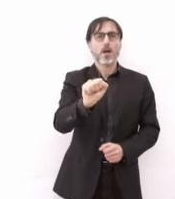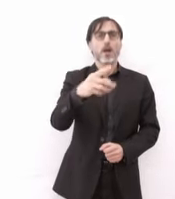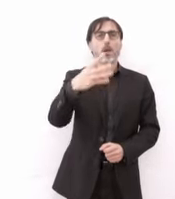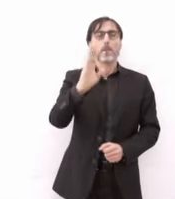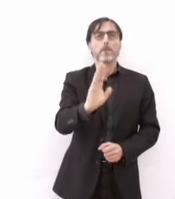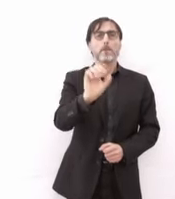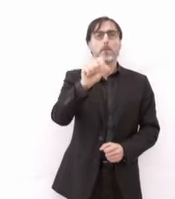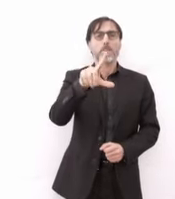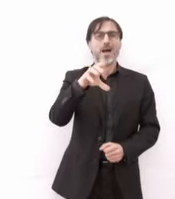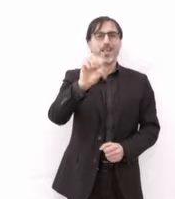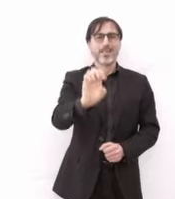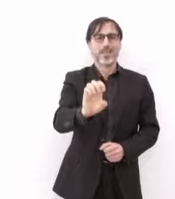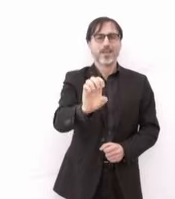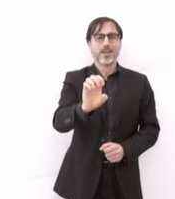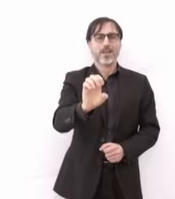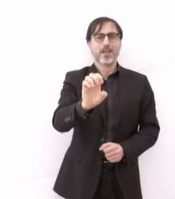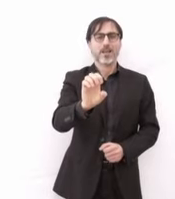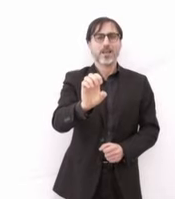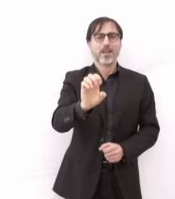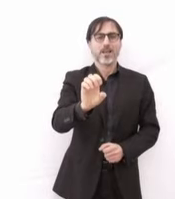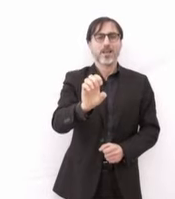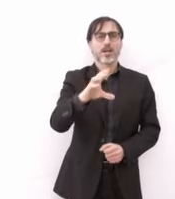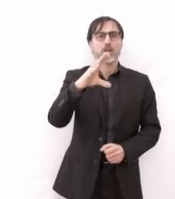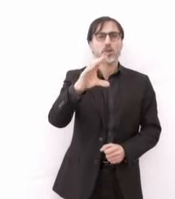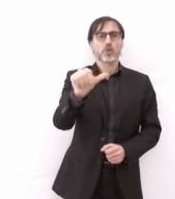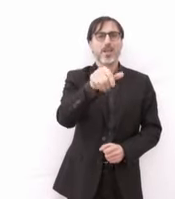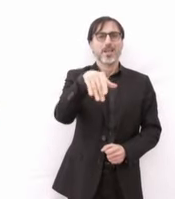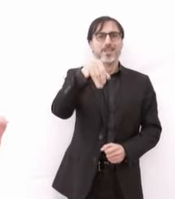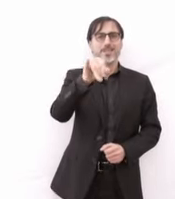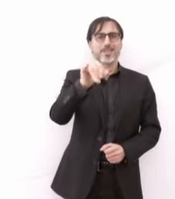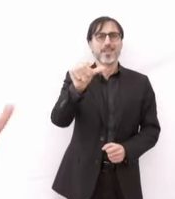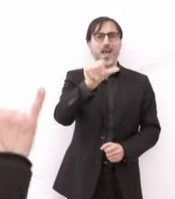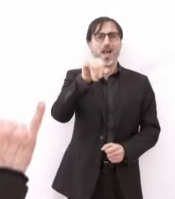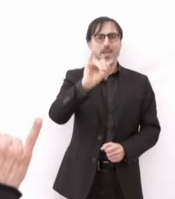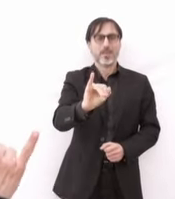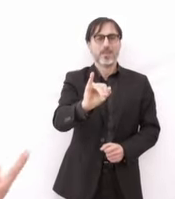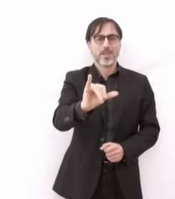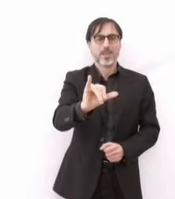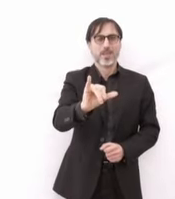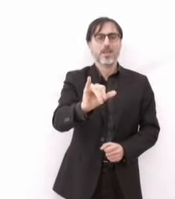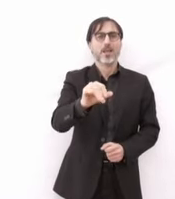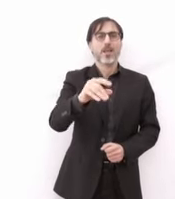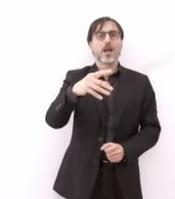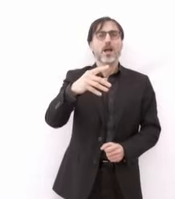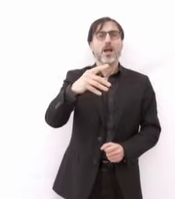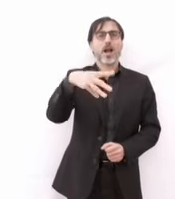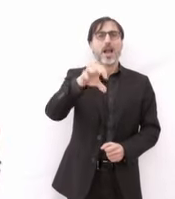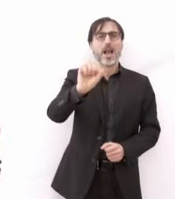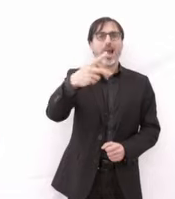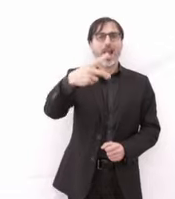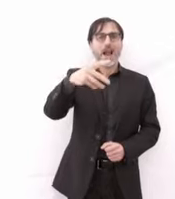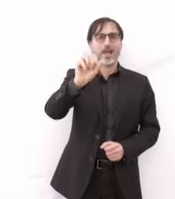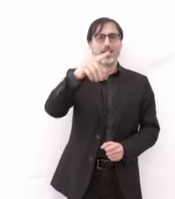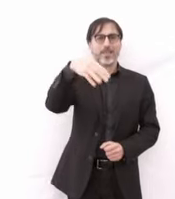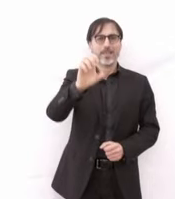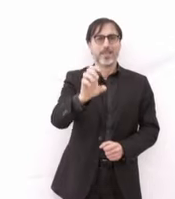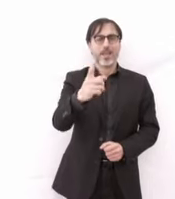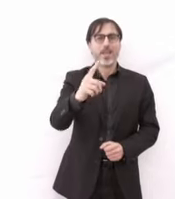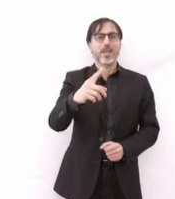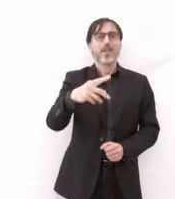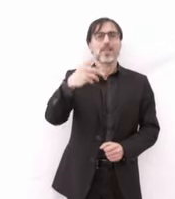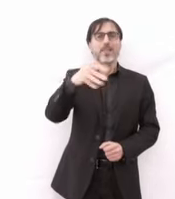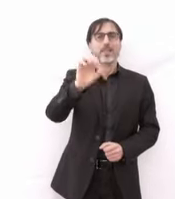Balde, Aladige Cesai, Moussa Kandé, Ali